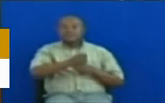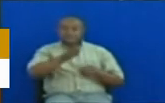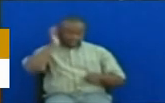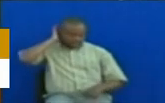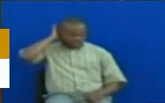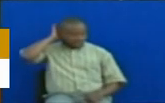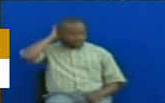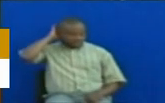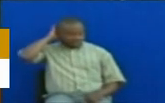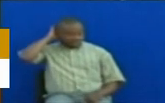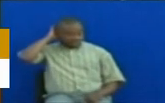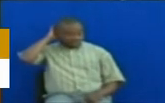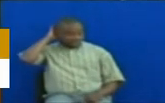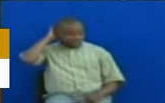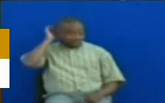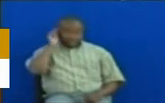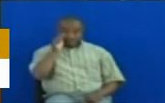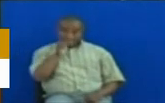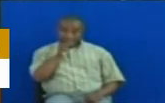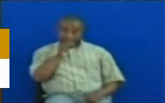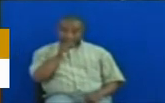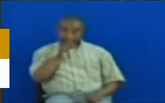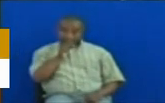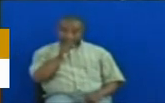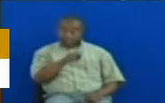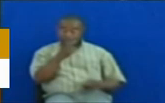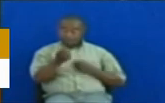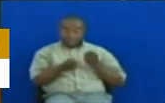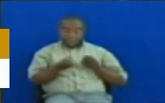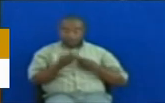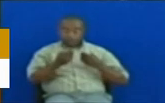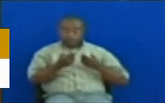Hoja yetu hapa ni madaraka ambayo kwa kweli yani director general anapewa